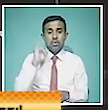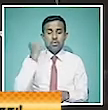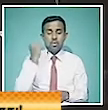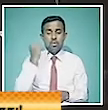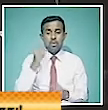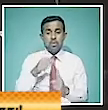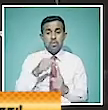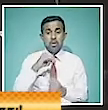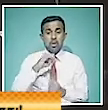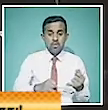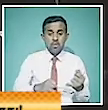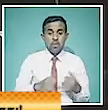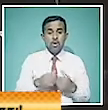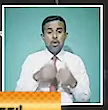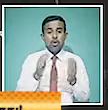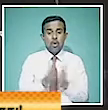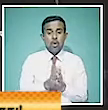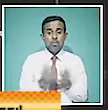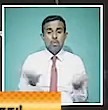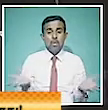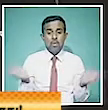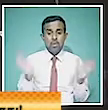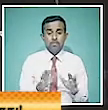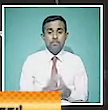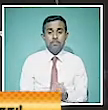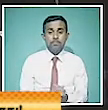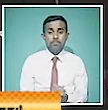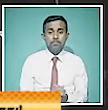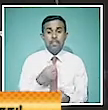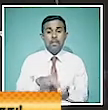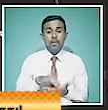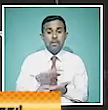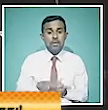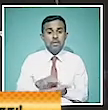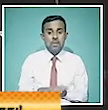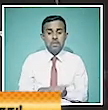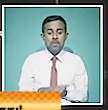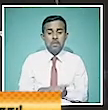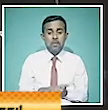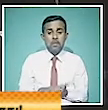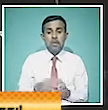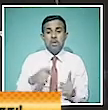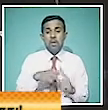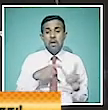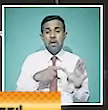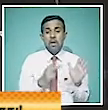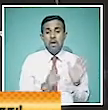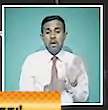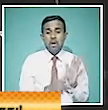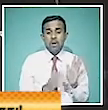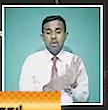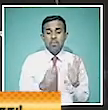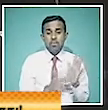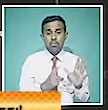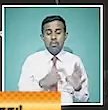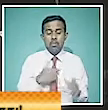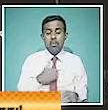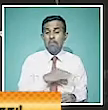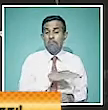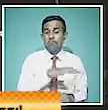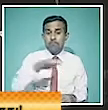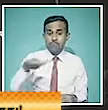டிஎஸ் எல்லோரும் கலந்திருந்தார்கள். அங்கு எடுக்கப்பட்ட தீர்மானம், முதலாவது கல்முனையை நாங்கள் பிரதேச செயலகம் பிரிப்பதை